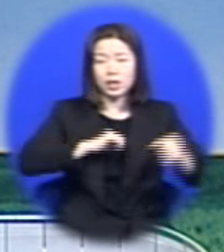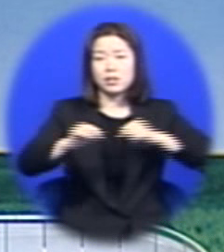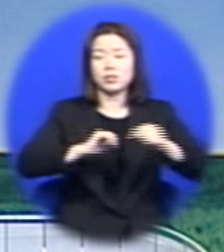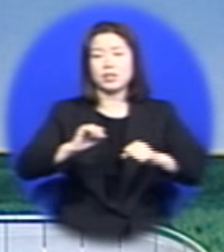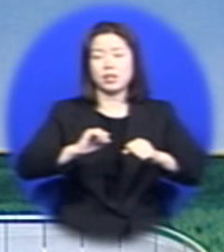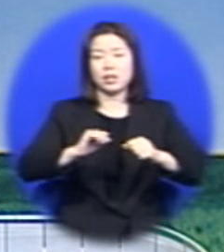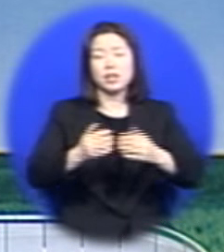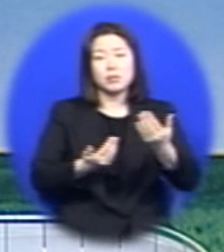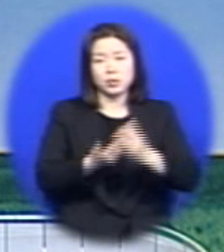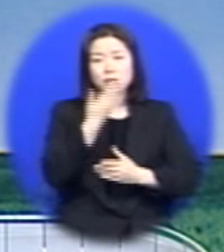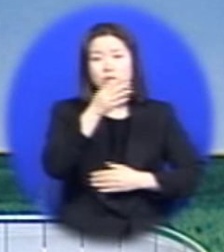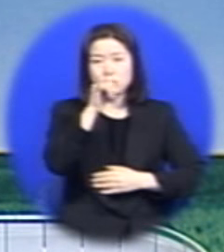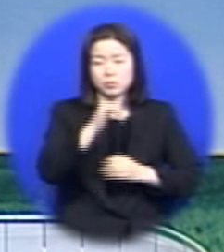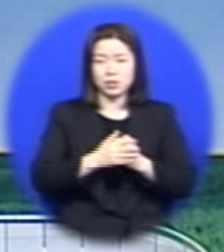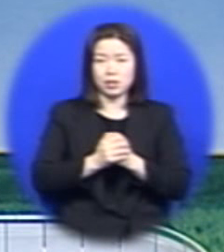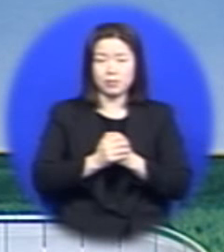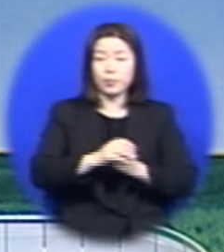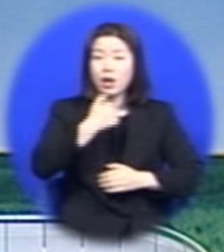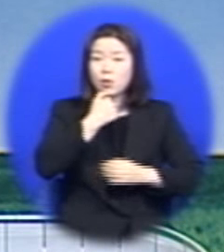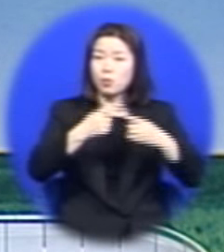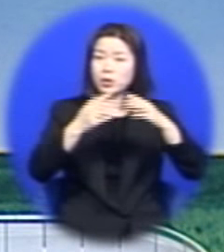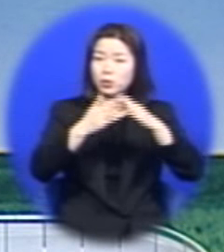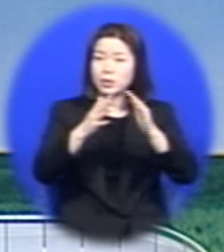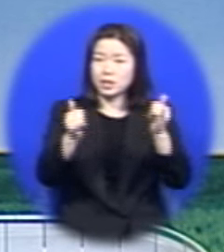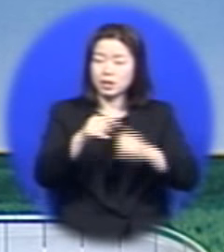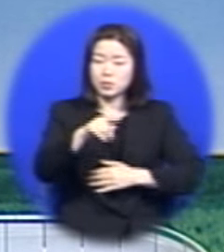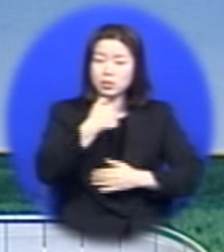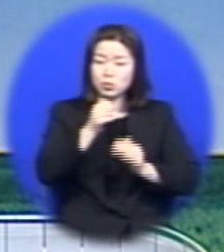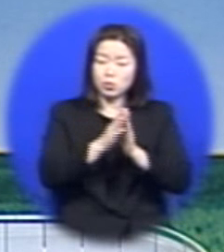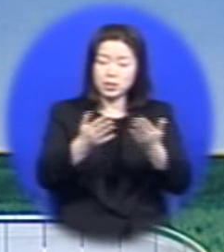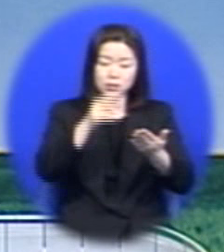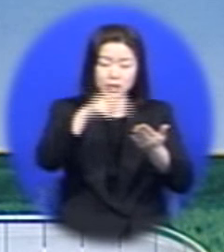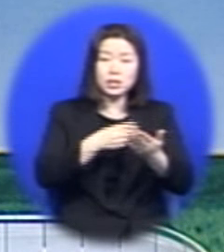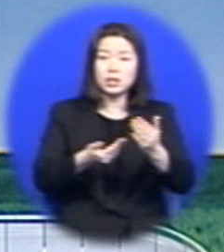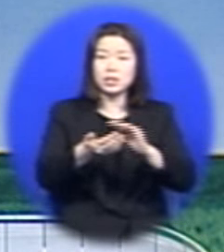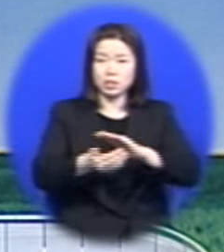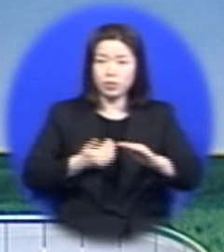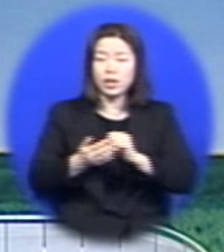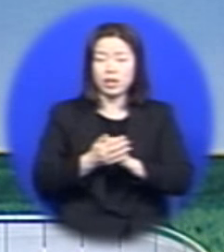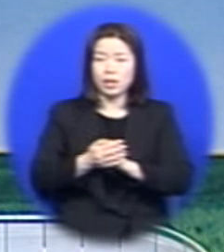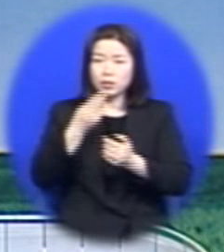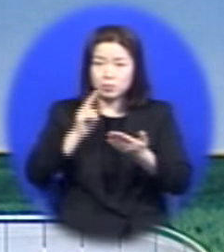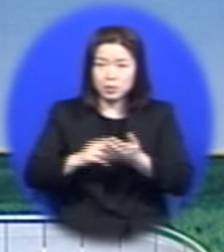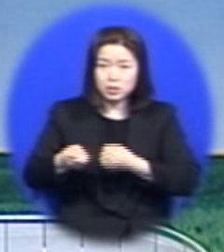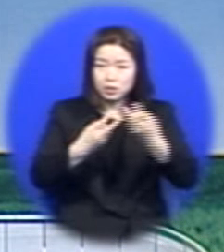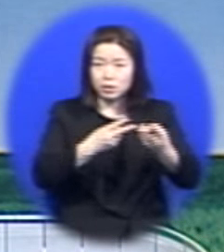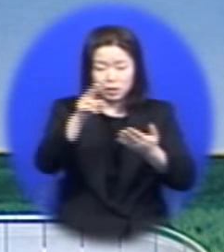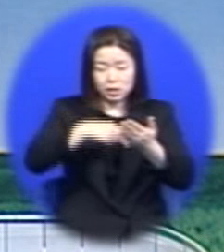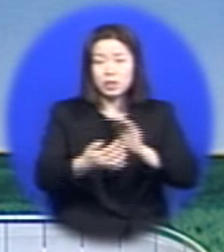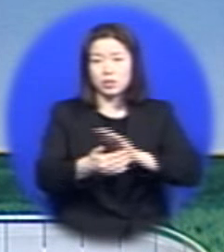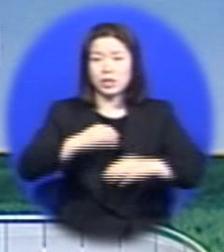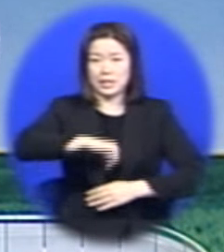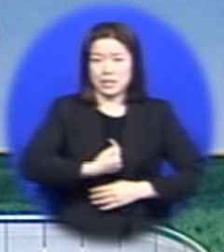겁니다. 로마 교인들은 이 로마서를 읽기 전에, 사도 바울이 보내준 로마서를 읽기 전에